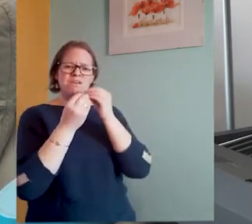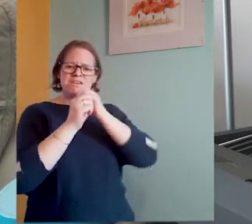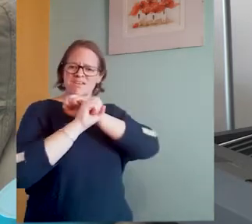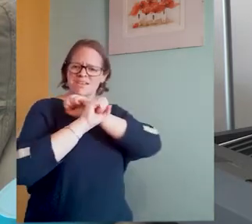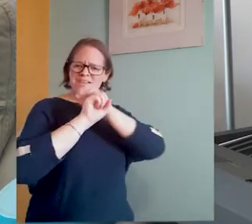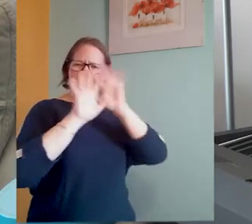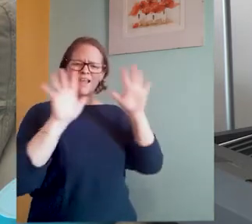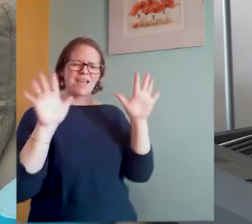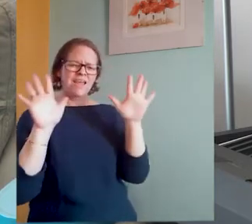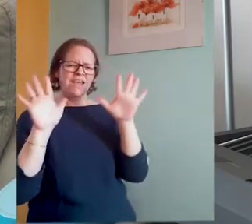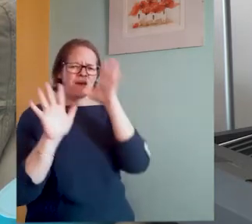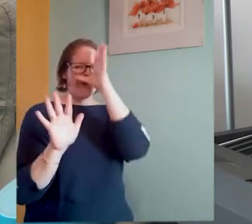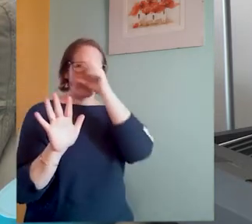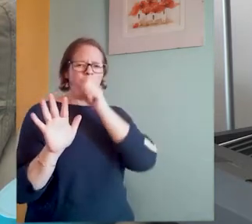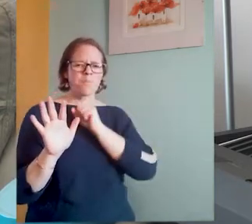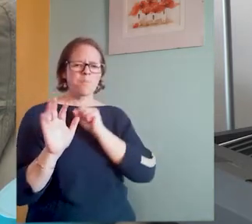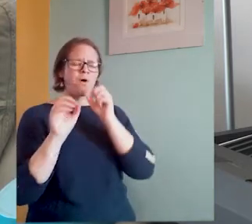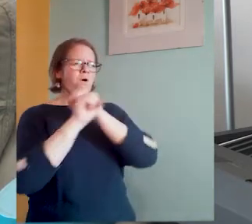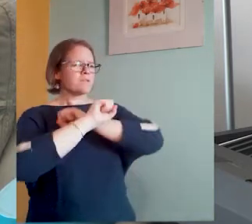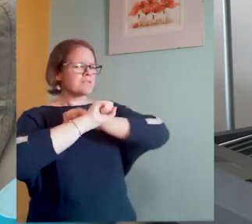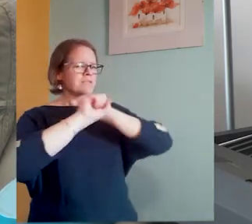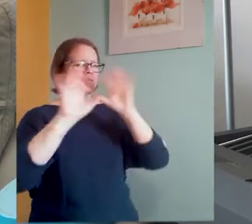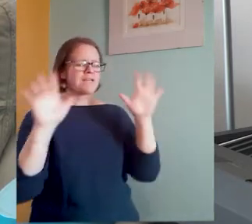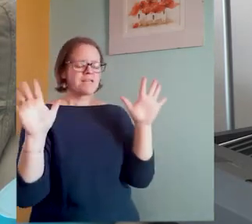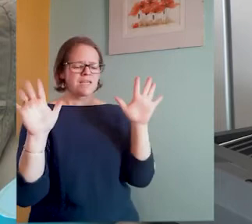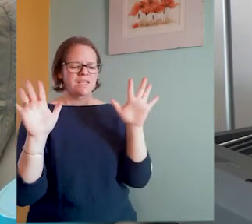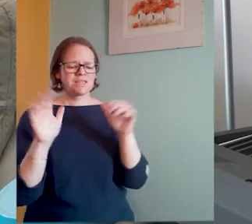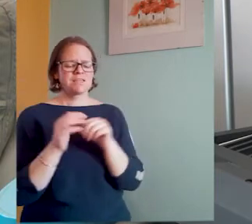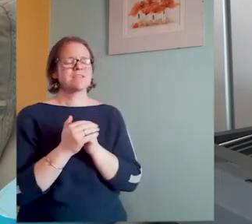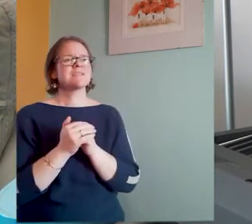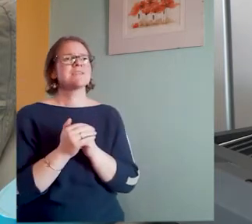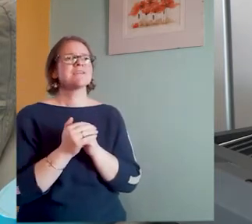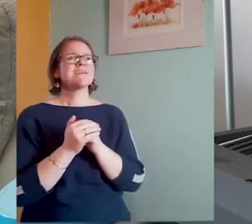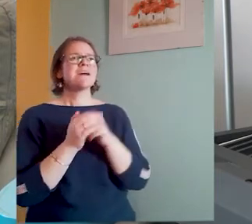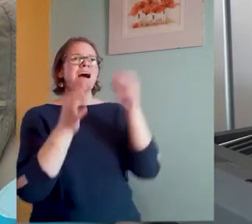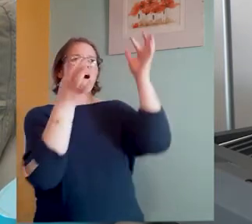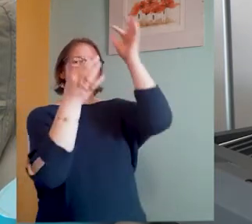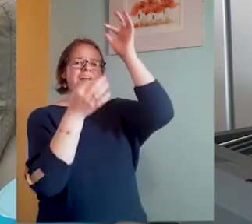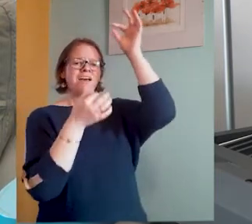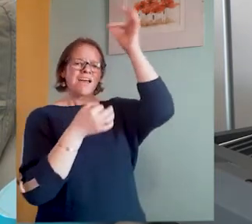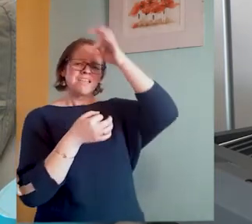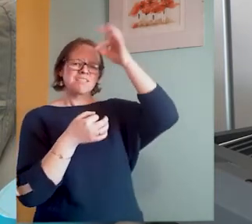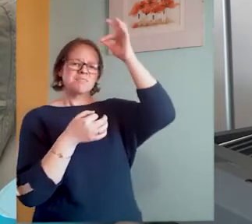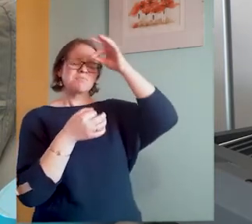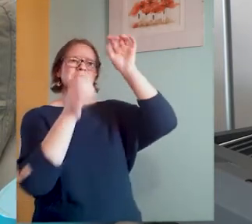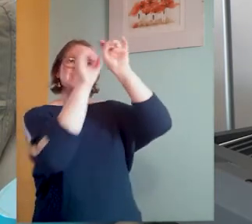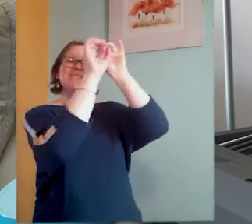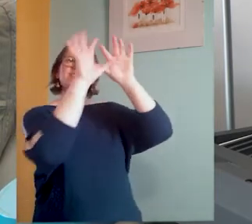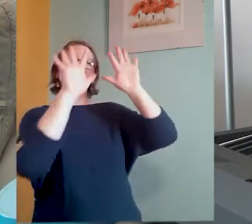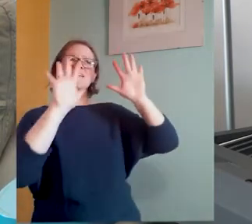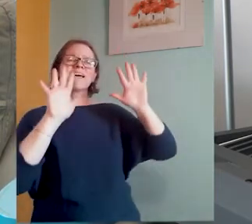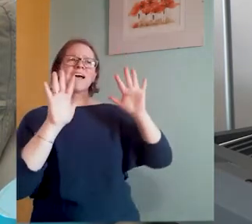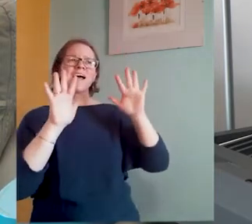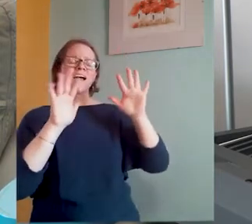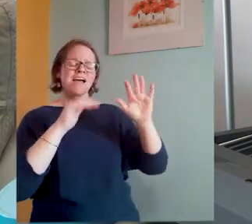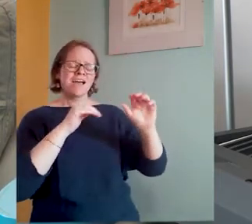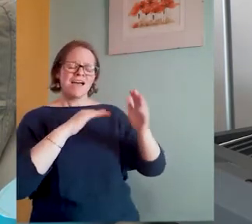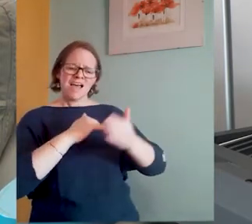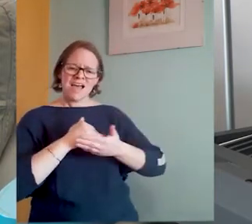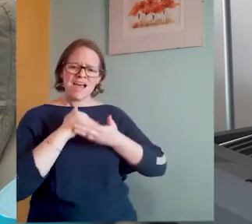Donne-moi ton Saint-Esprit, Seigneur, qui m'aidera à discerner, Seigneur, ta parole.